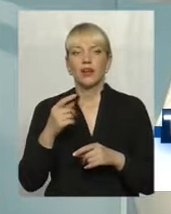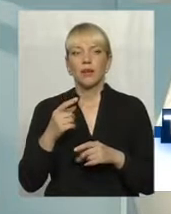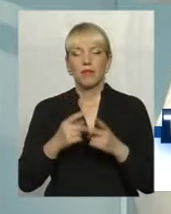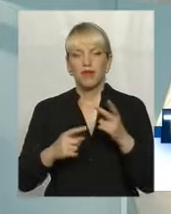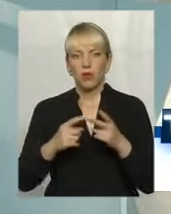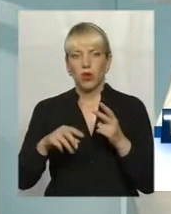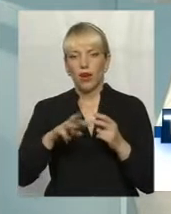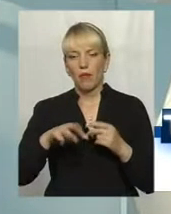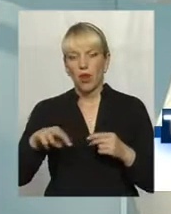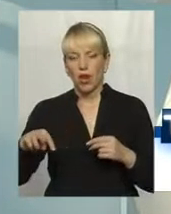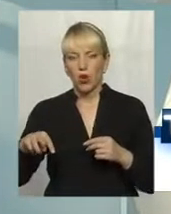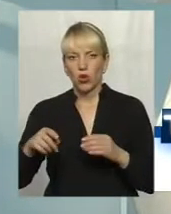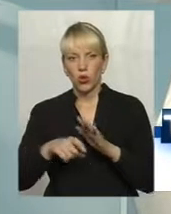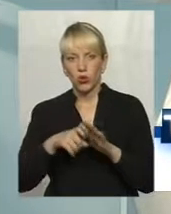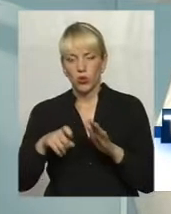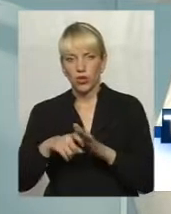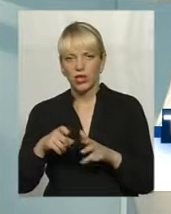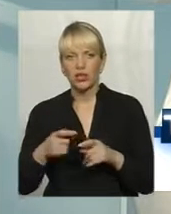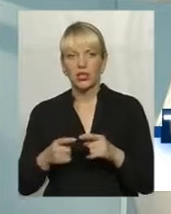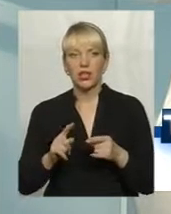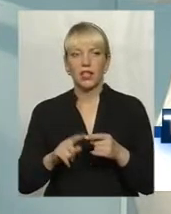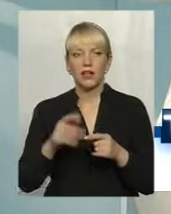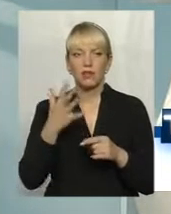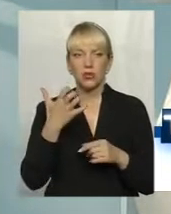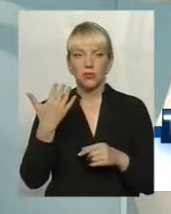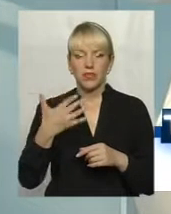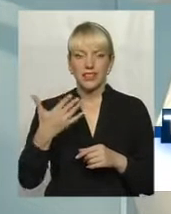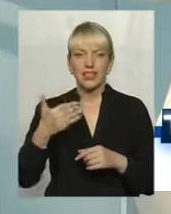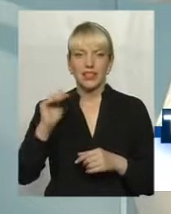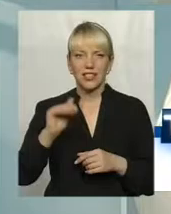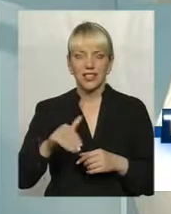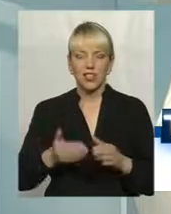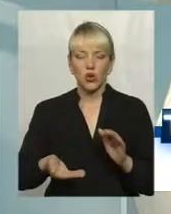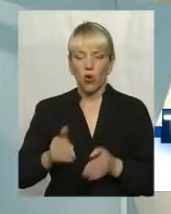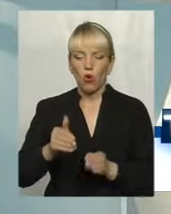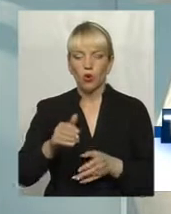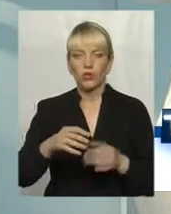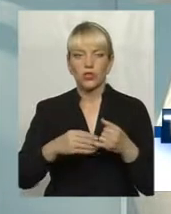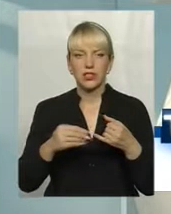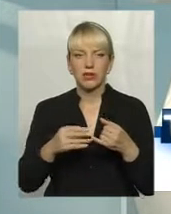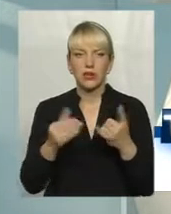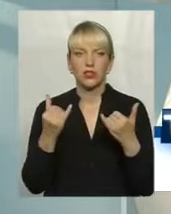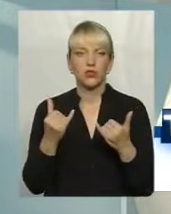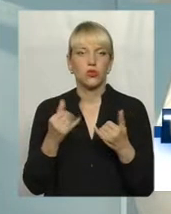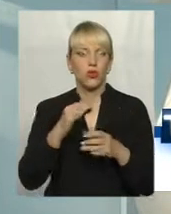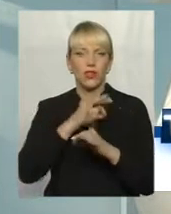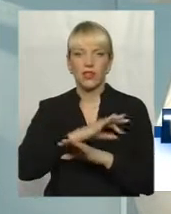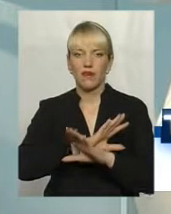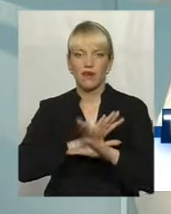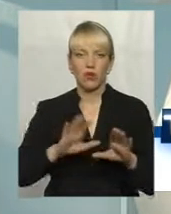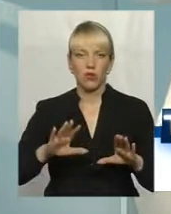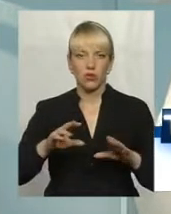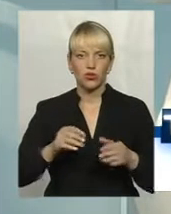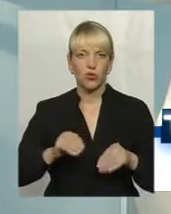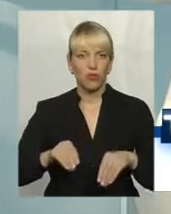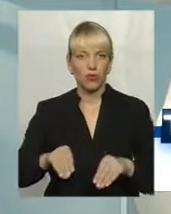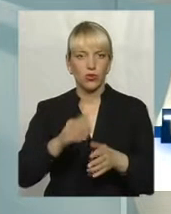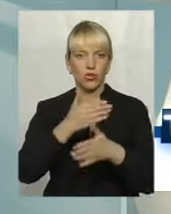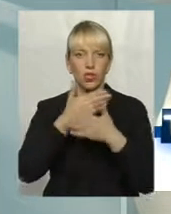300 тисяч. Тобто біля 550 тисяч гектарів орної землі сьогодні ефективно не використовуються, тому що вони є